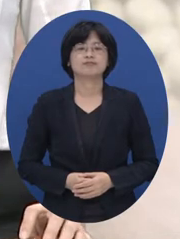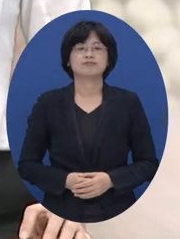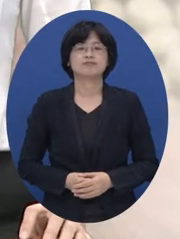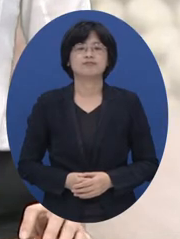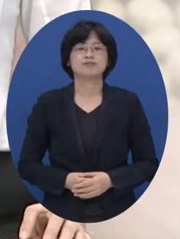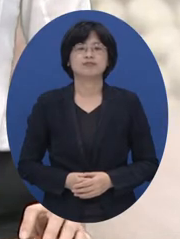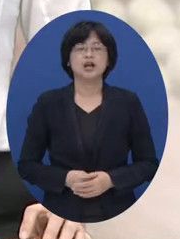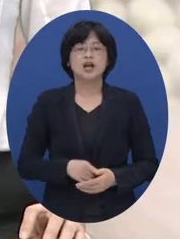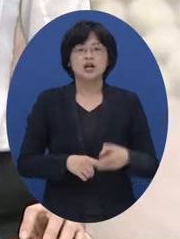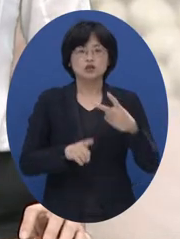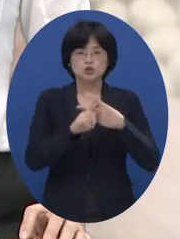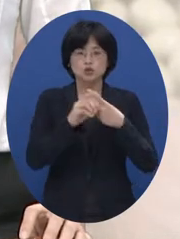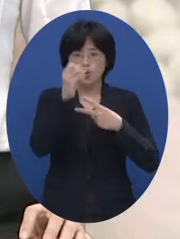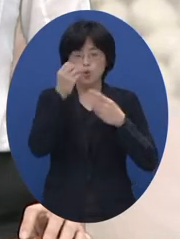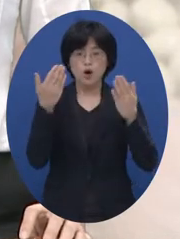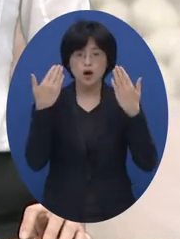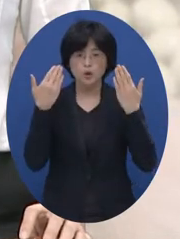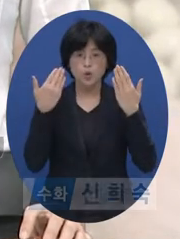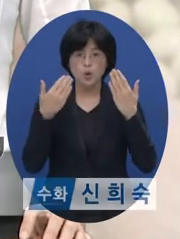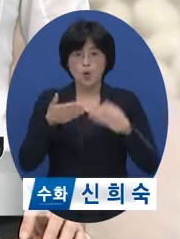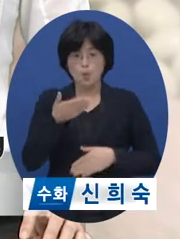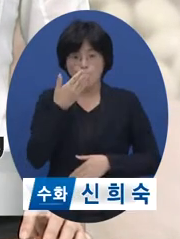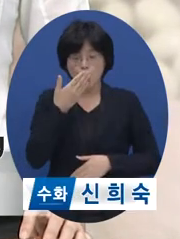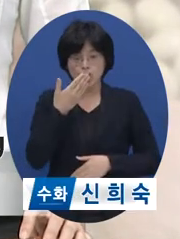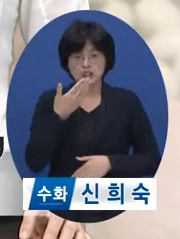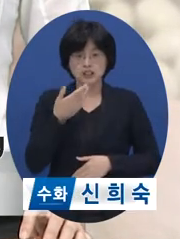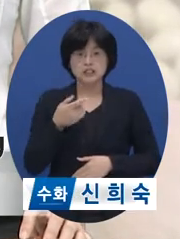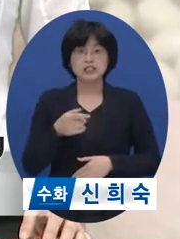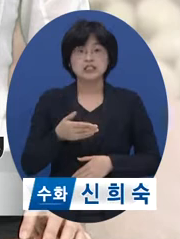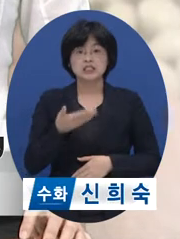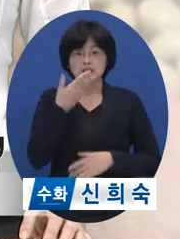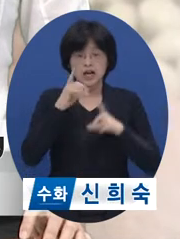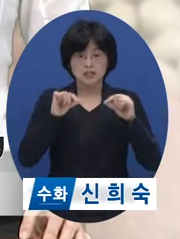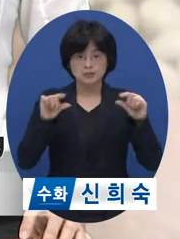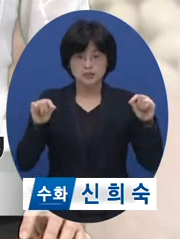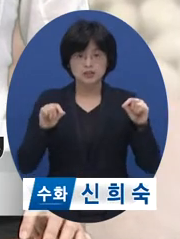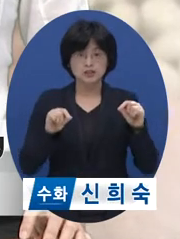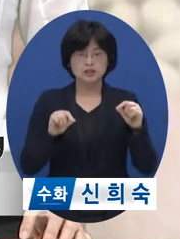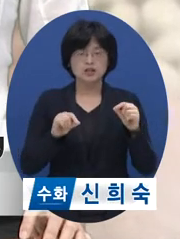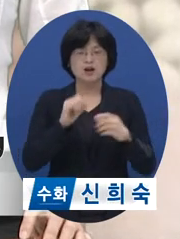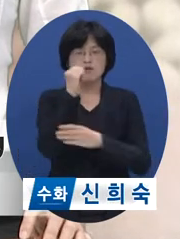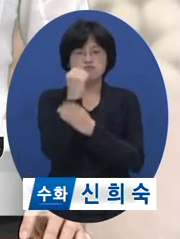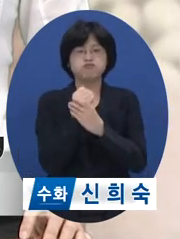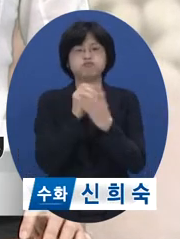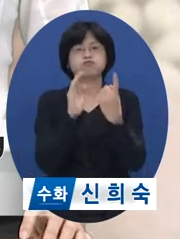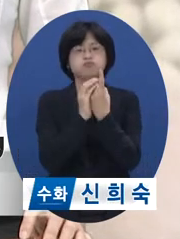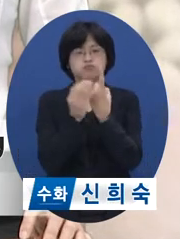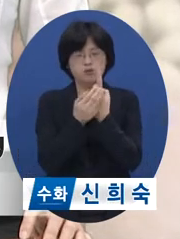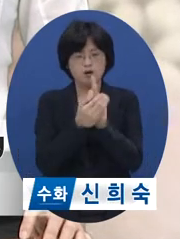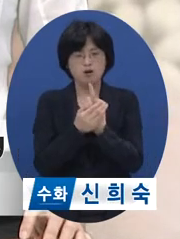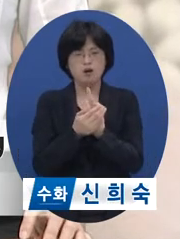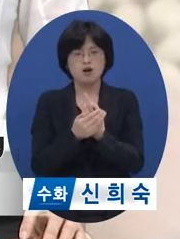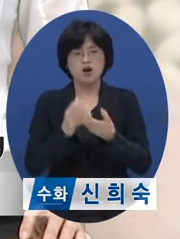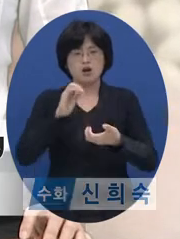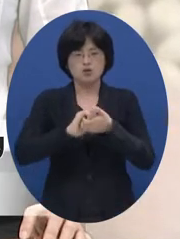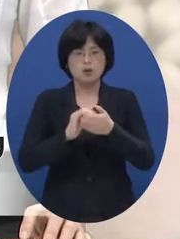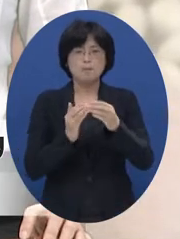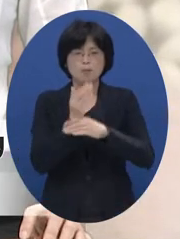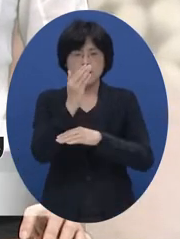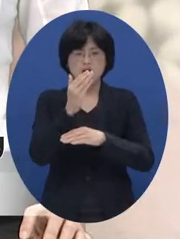중고등학생이 먹는 학교급식의 썩음 만 애를 쓰거나 유통기한이 지난 고기를 납품한 업체가 여기도 단송 망에